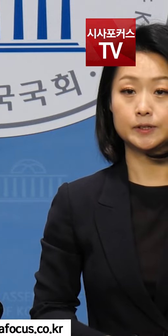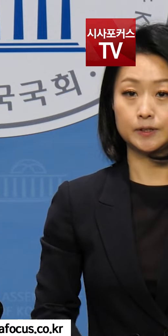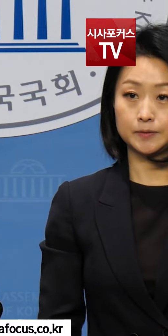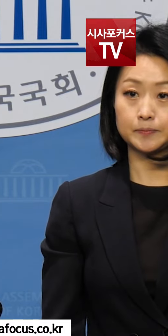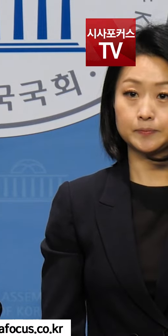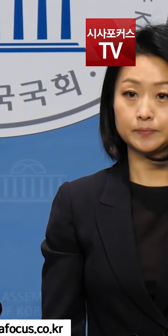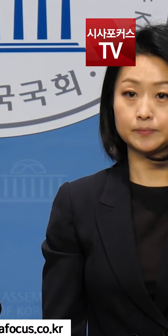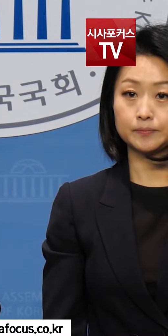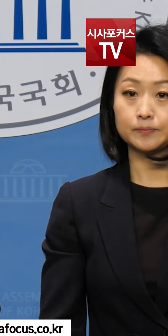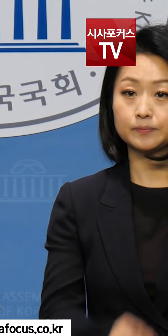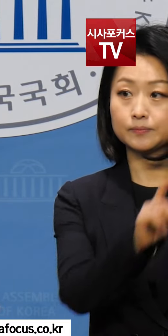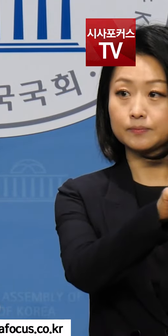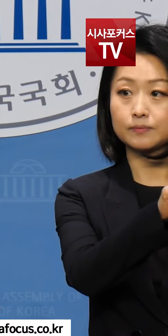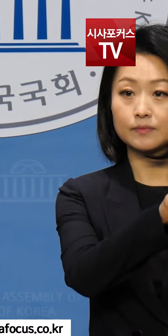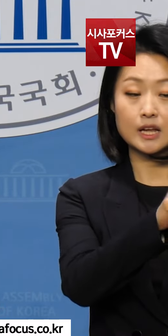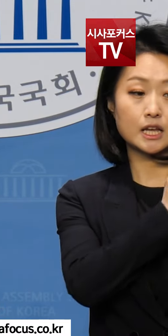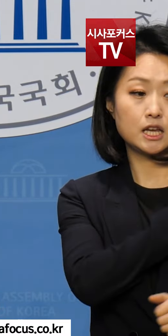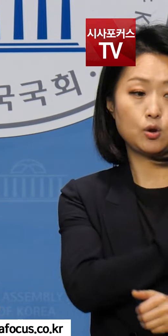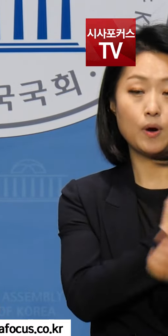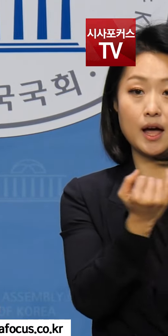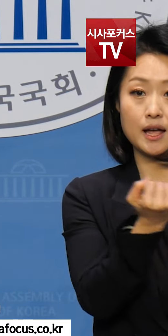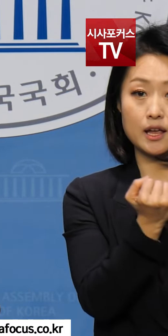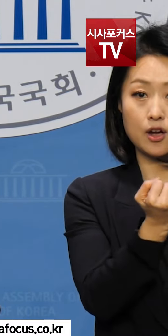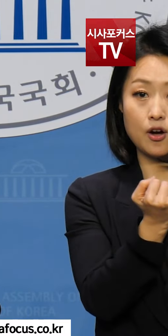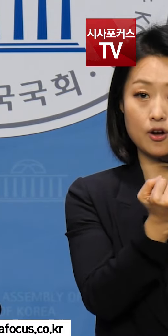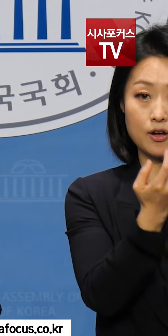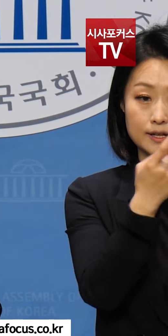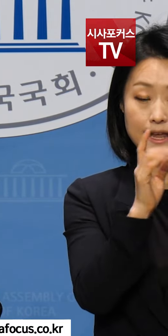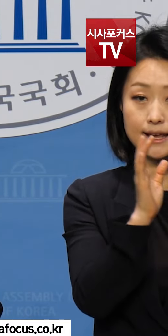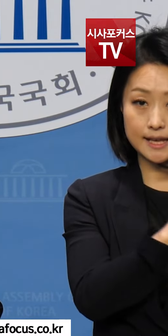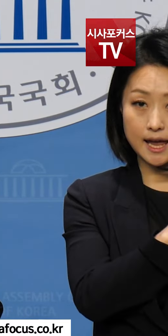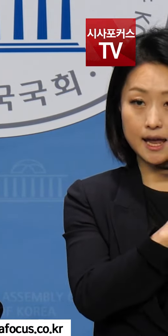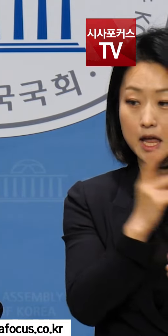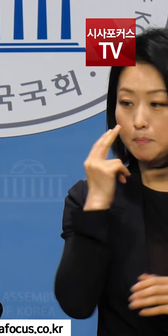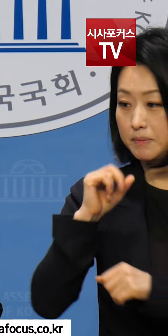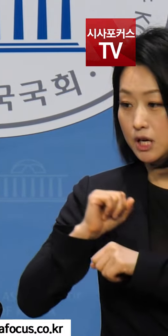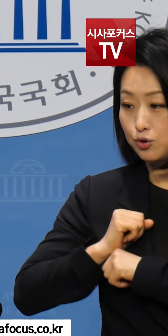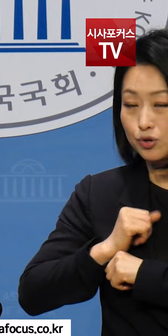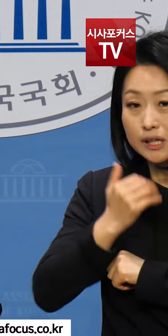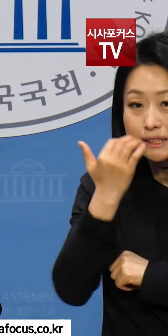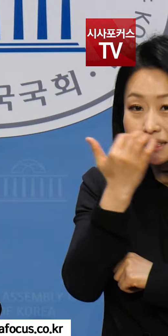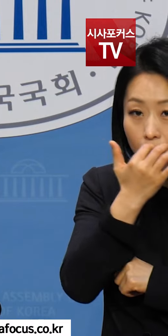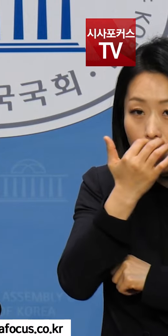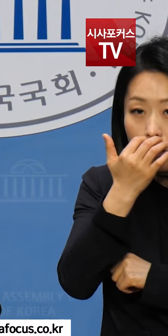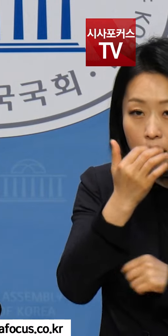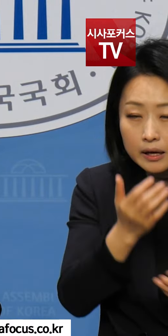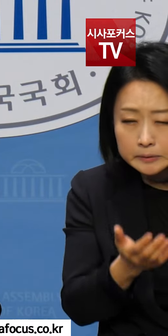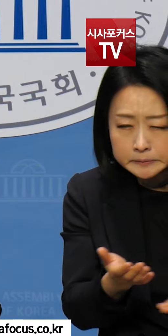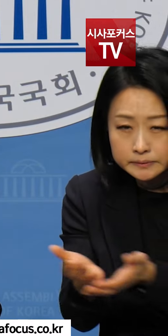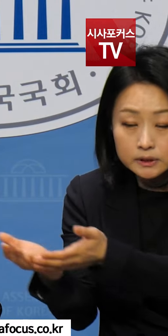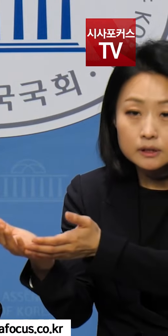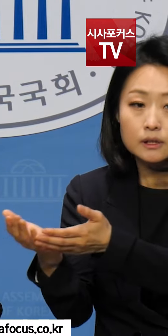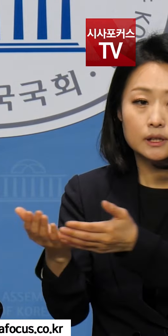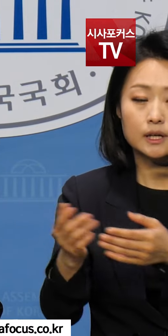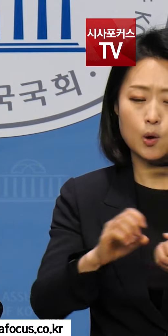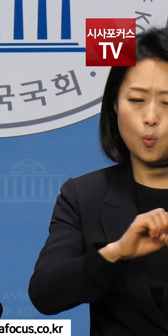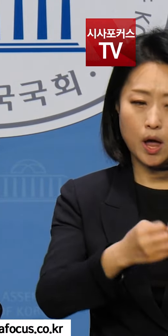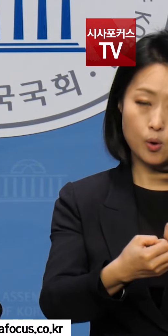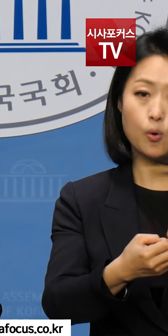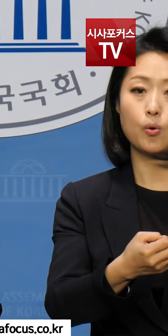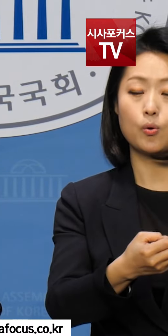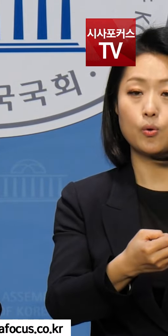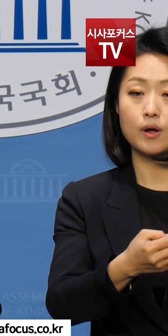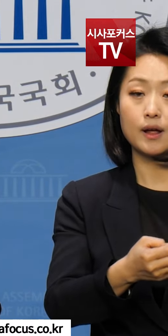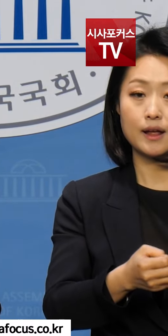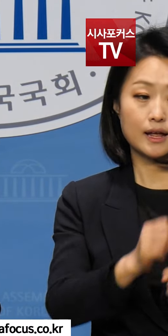김준혁 후보는 이화 여대생 미군 성상납 등 검증되지 않은 사실 왜곡으로